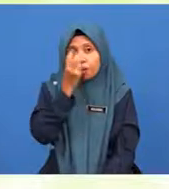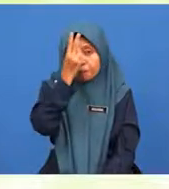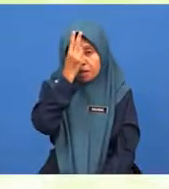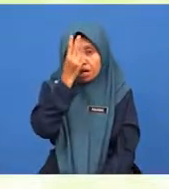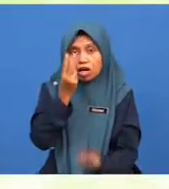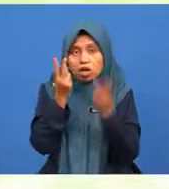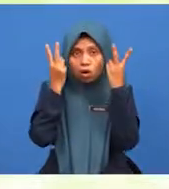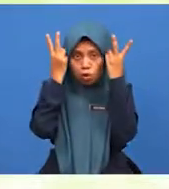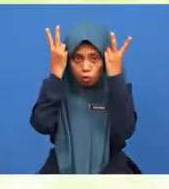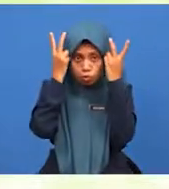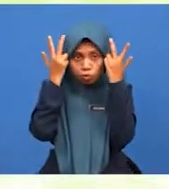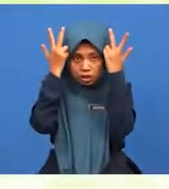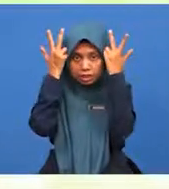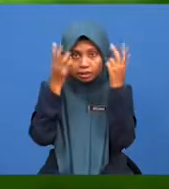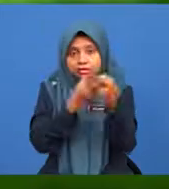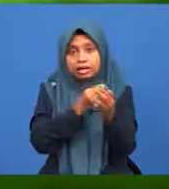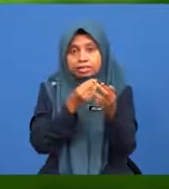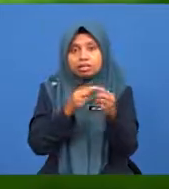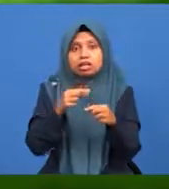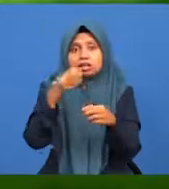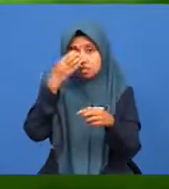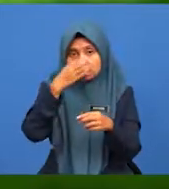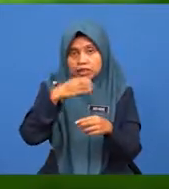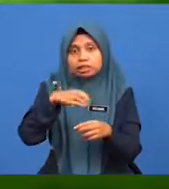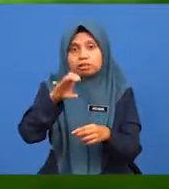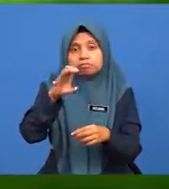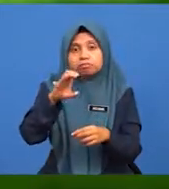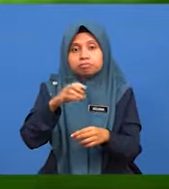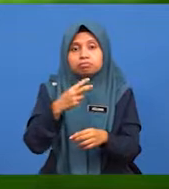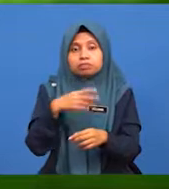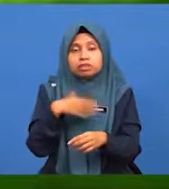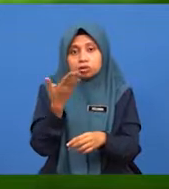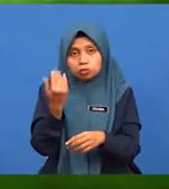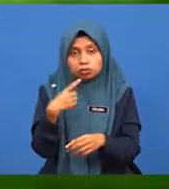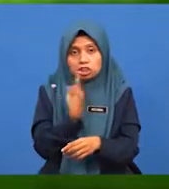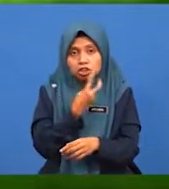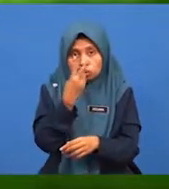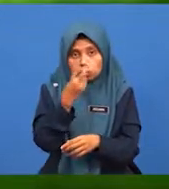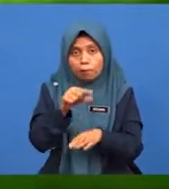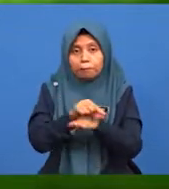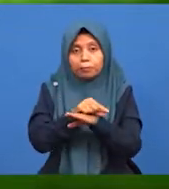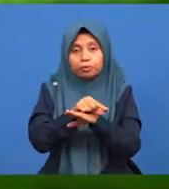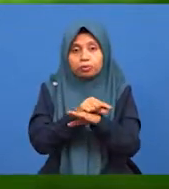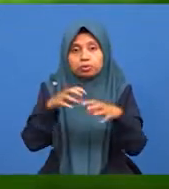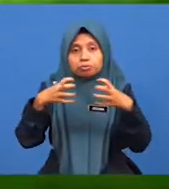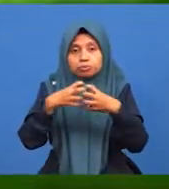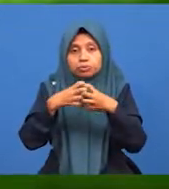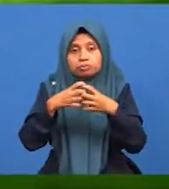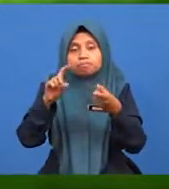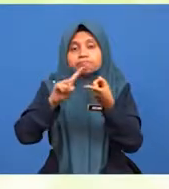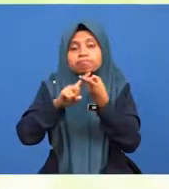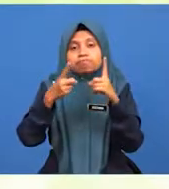kuda dan gajah. Mari kita lihat contoh-contoh penggunaan penjodoh bilangan